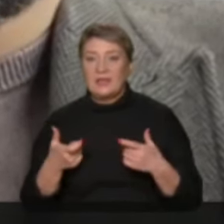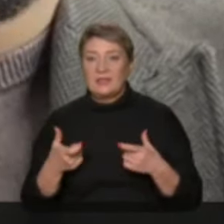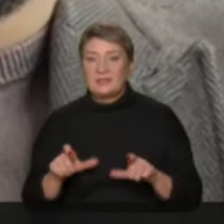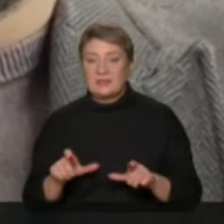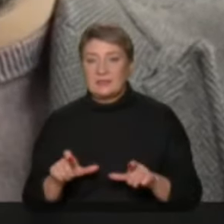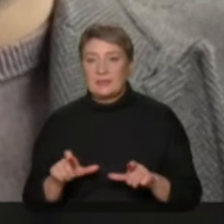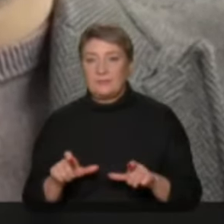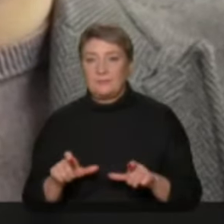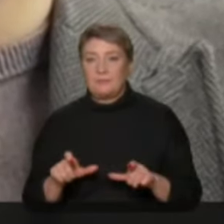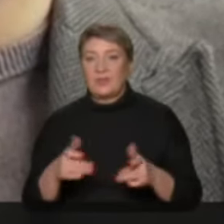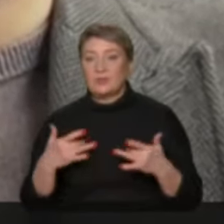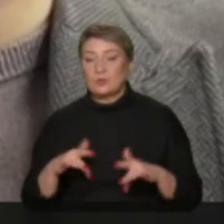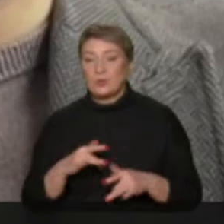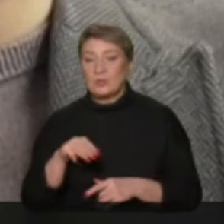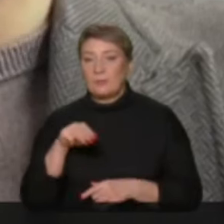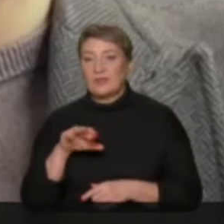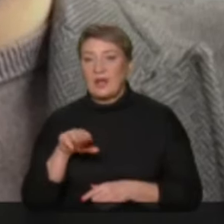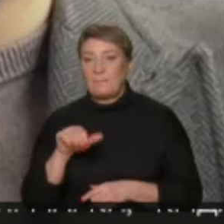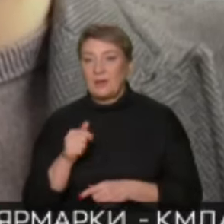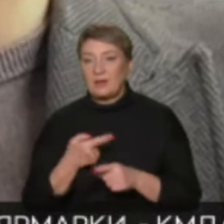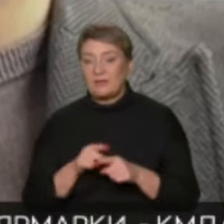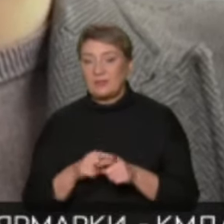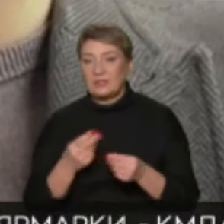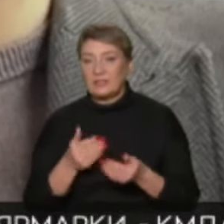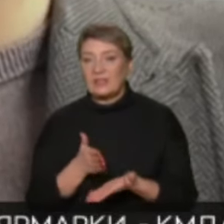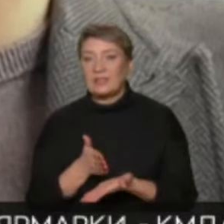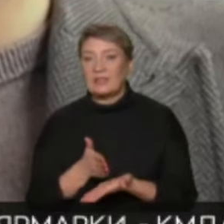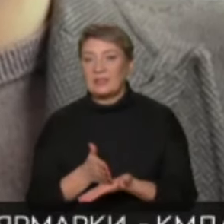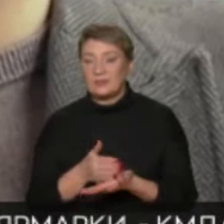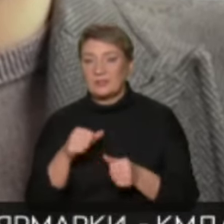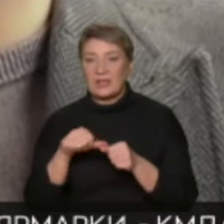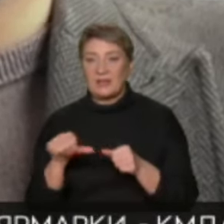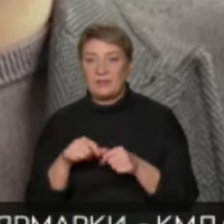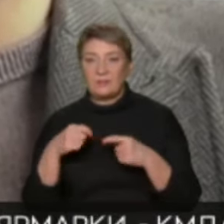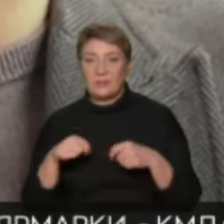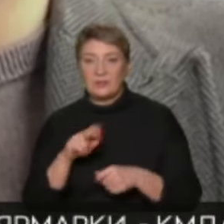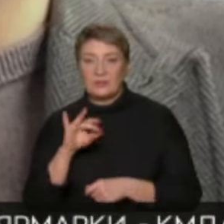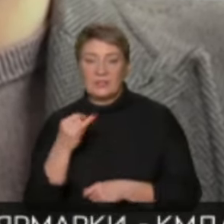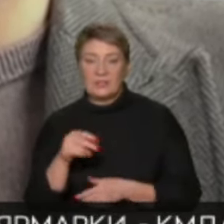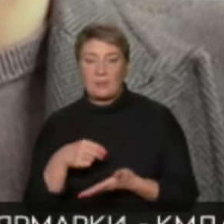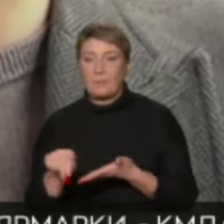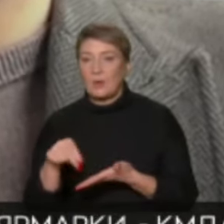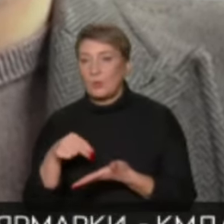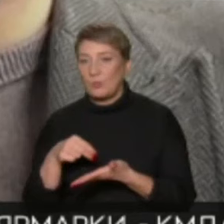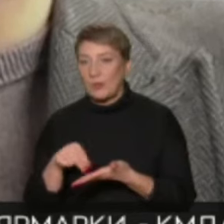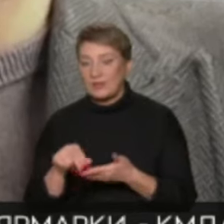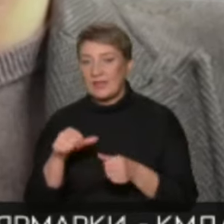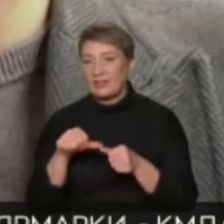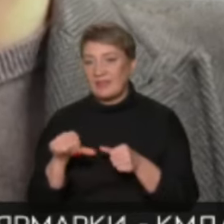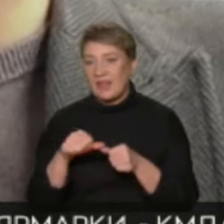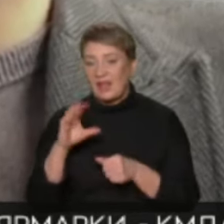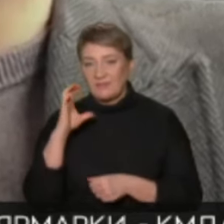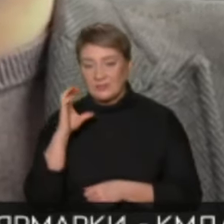Трампа. Поэтому деньги есть, нефть продается, Китай покупает нефть, и